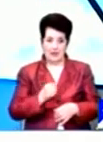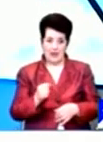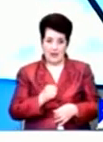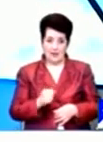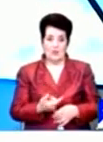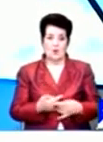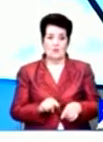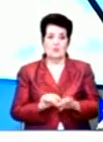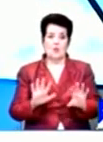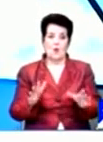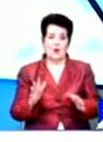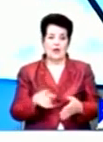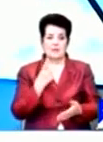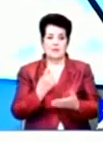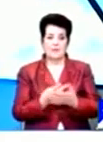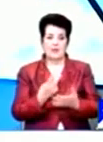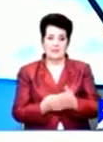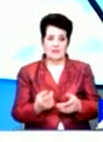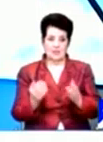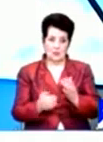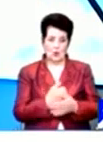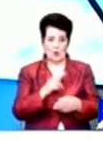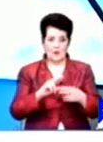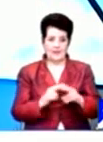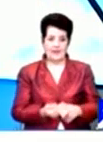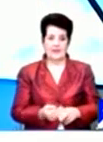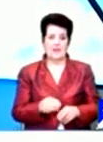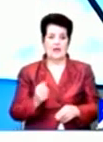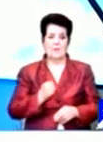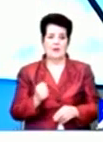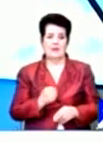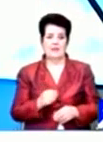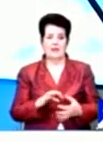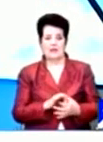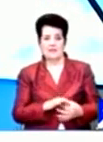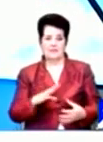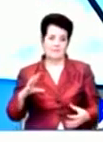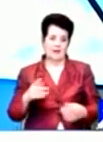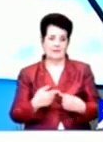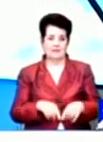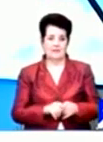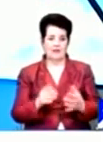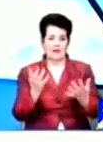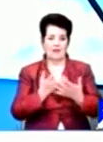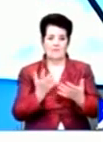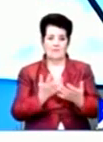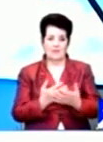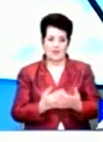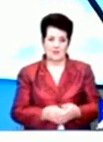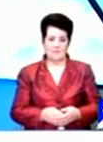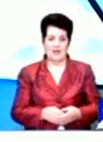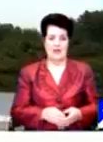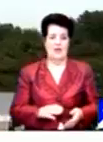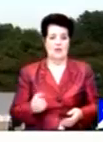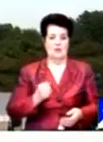Cu această ocazie va fi prezentată și cea mai nouă tehnică militară desprinsă parcă din filmele science fiction, soldatul